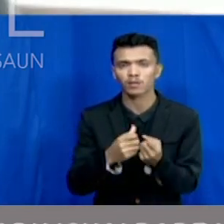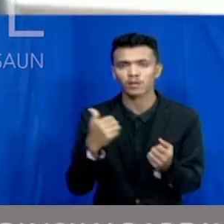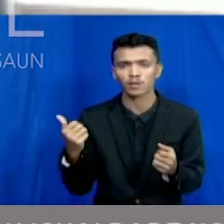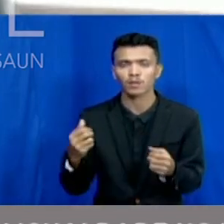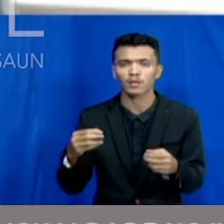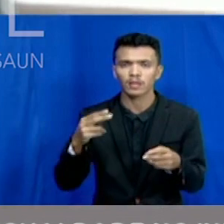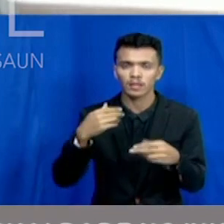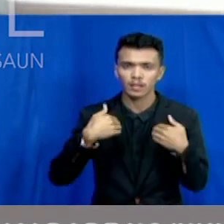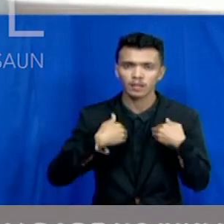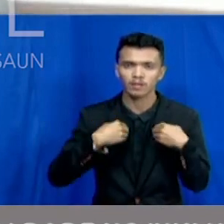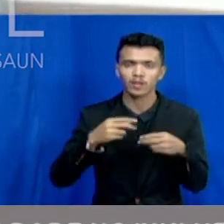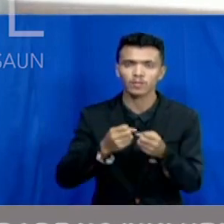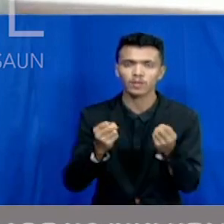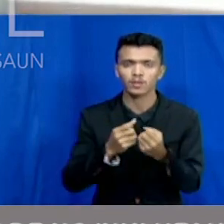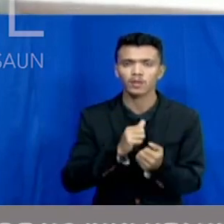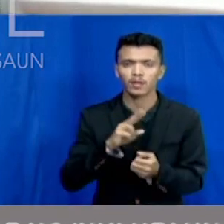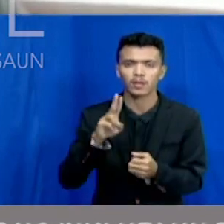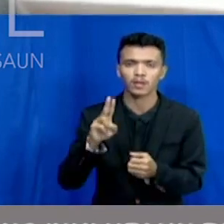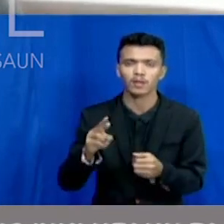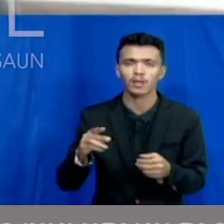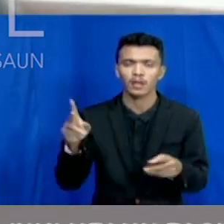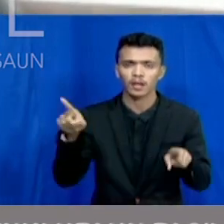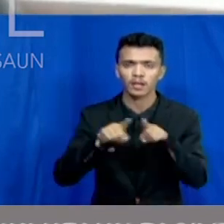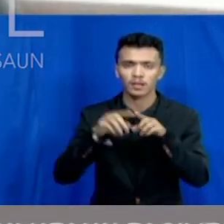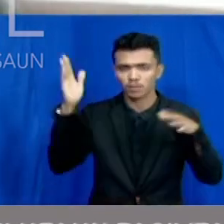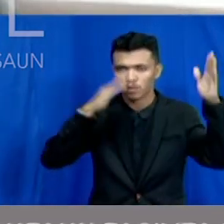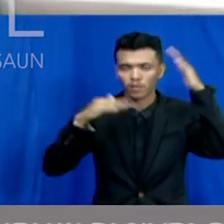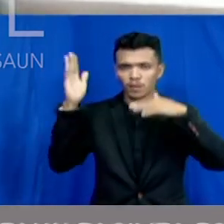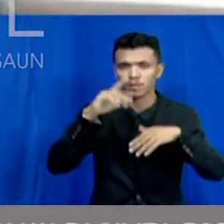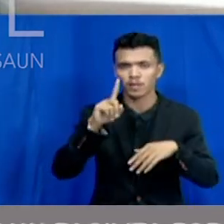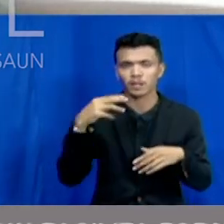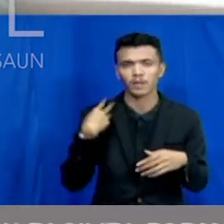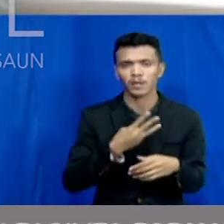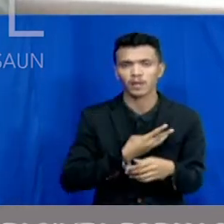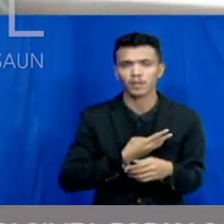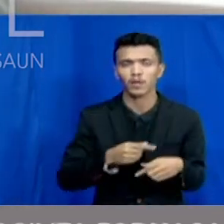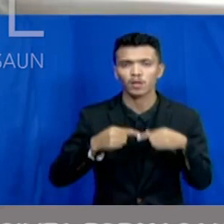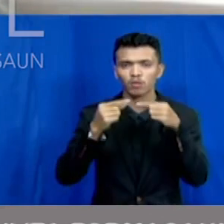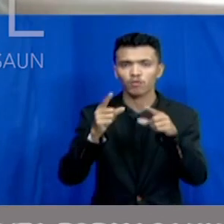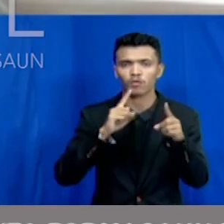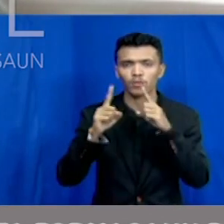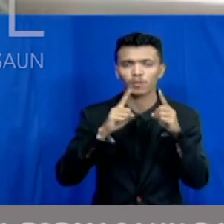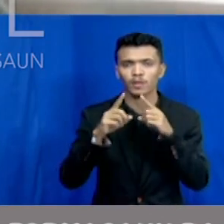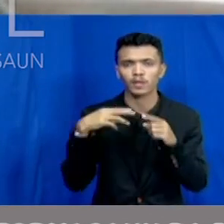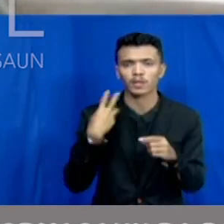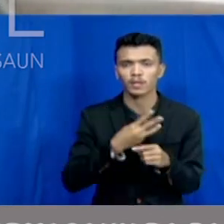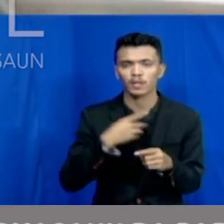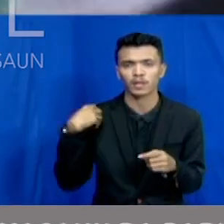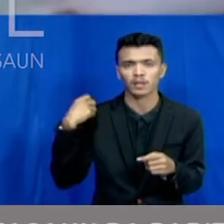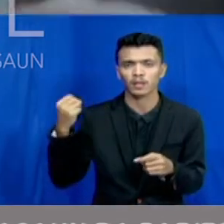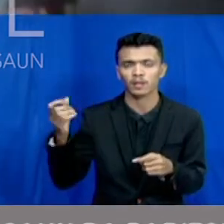Ainaru. Ida ne maka asai preocupasaun ba ami atu vele fo klarifikasaun ba itania kandidatu